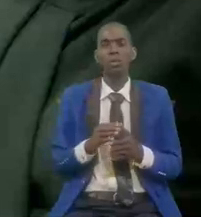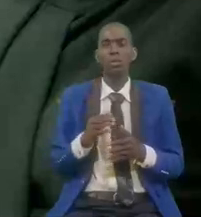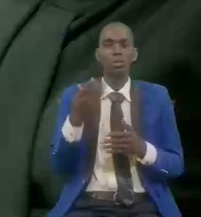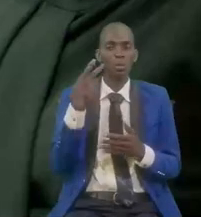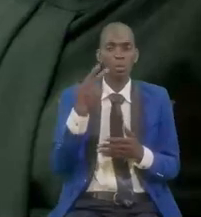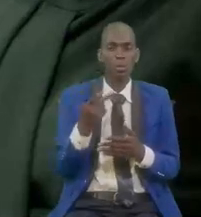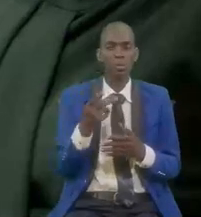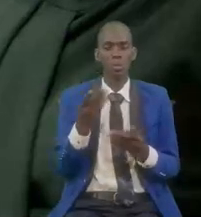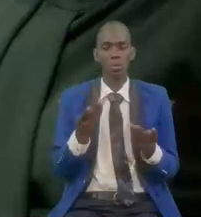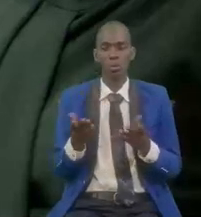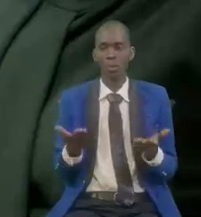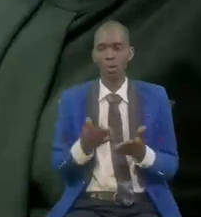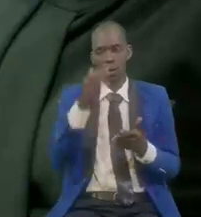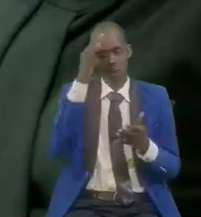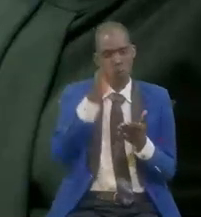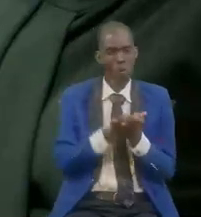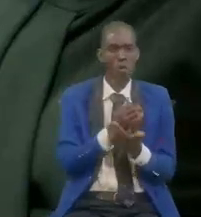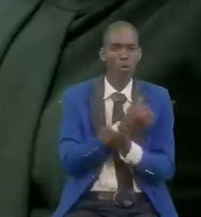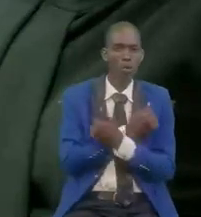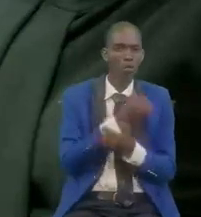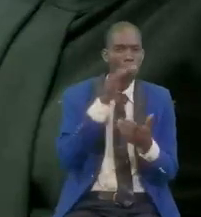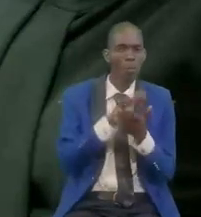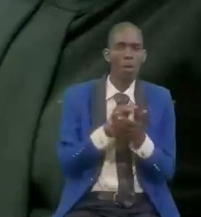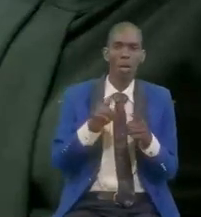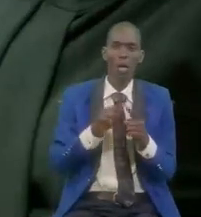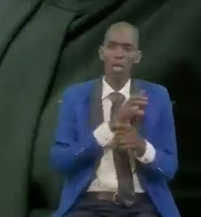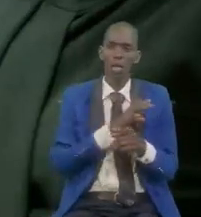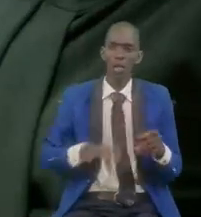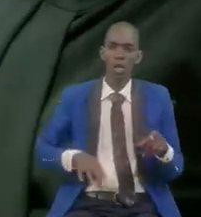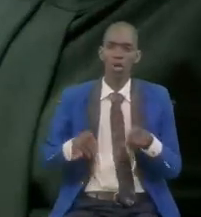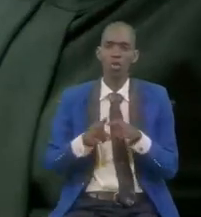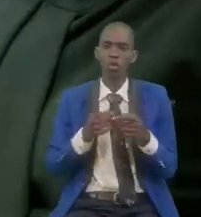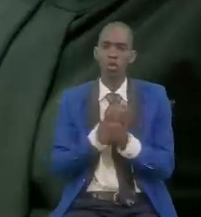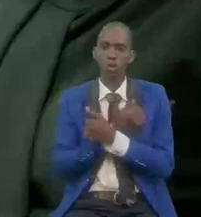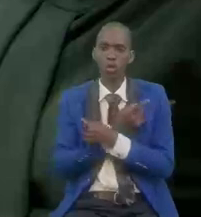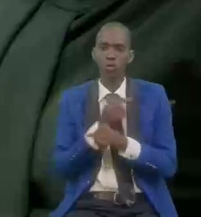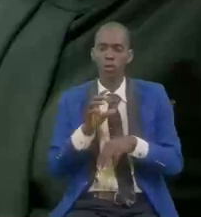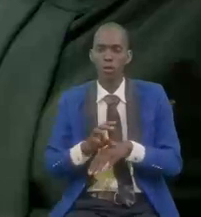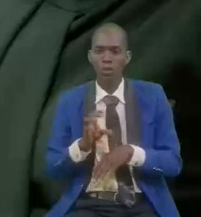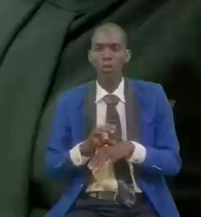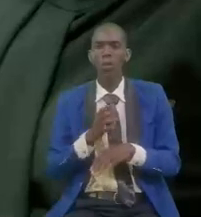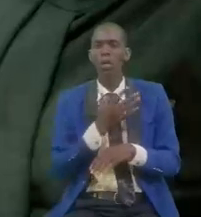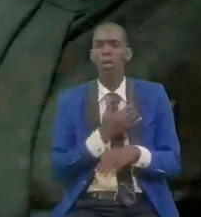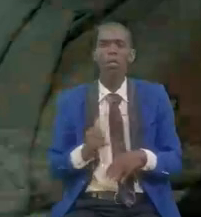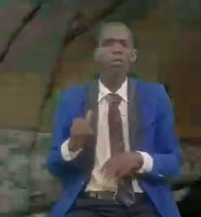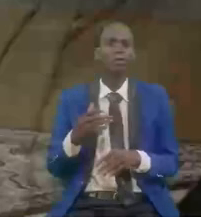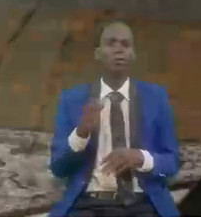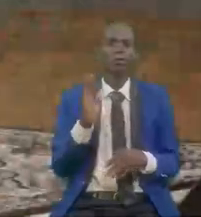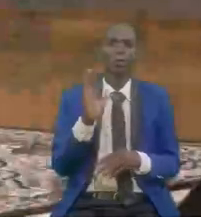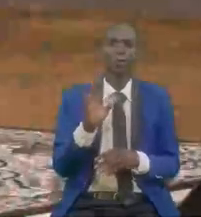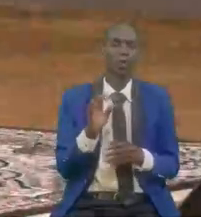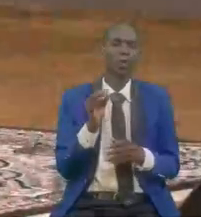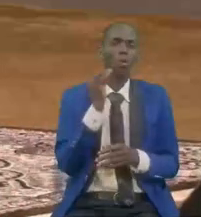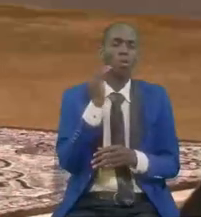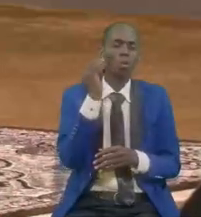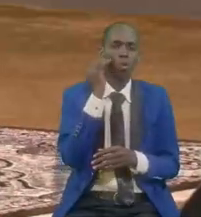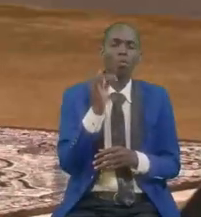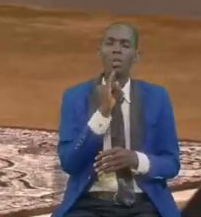Le mari, aimez vos femmes comme Christ a aimé l'Église et la maison est